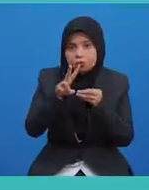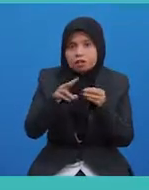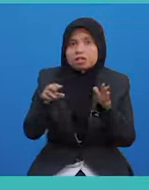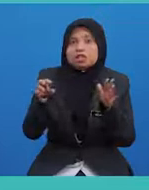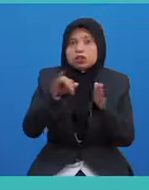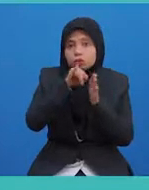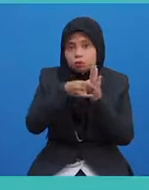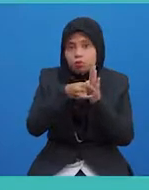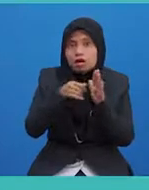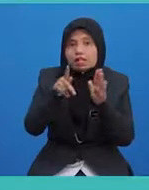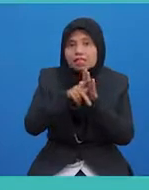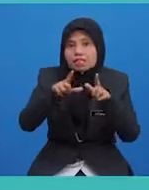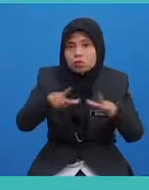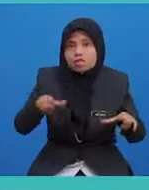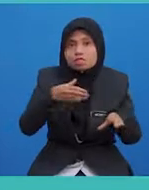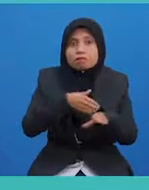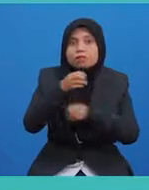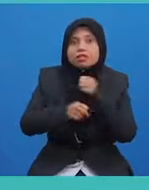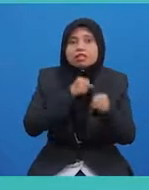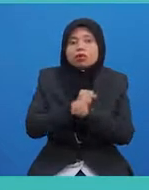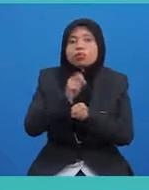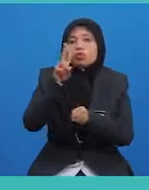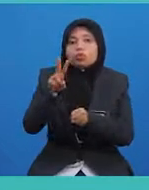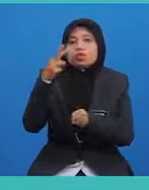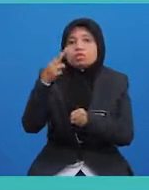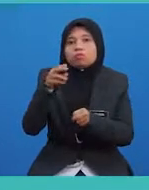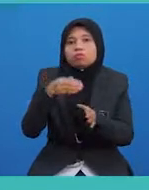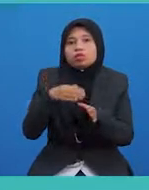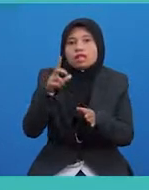keluasan pada tahun 2000 ialah